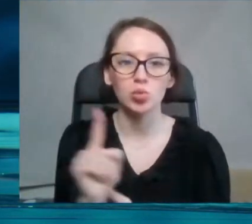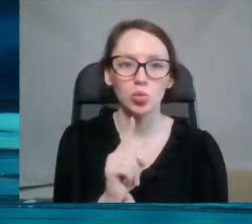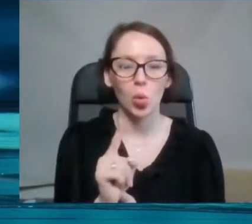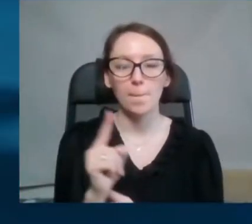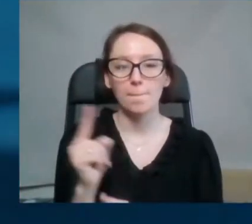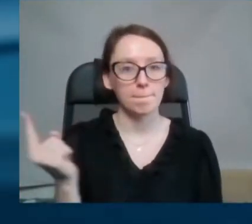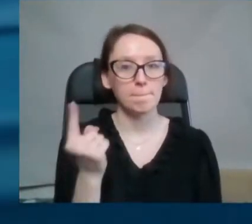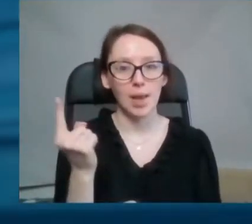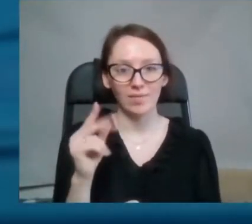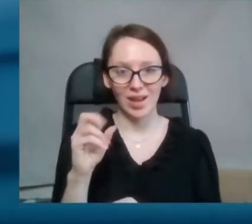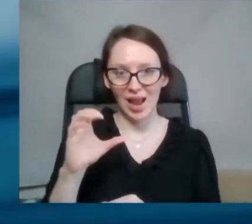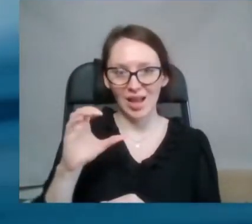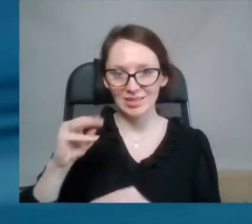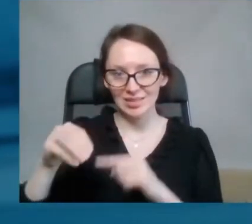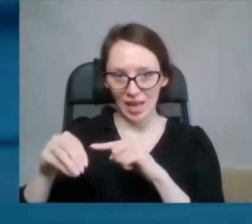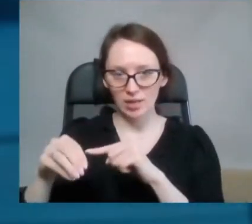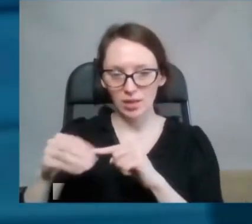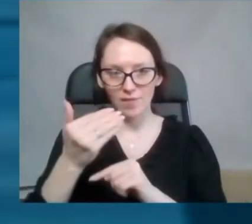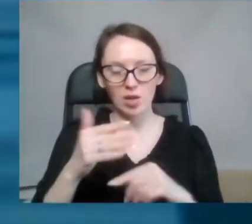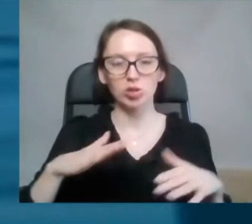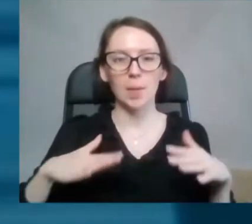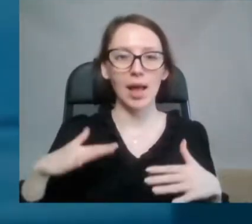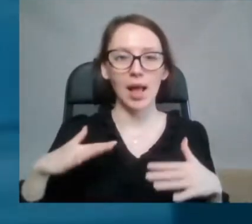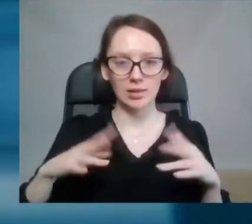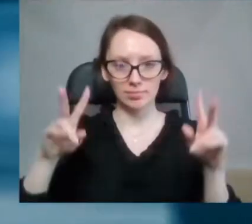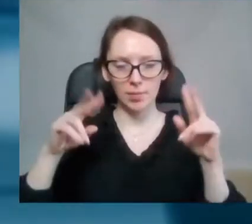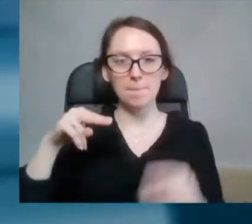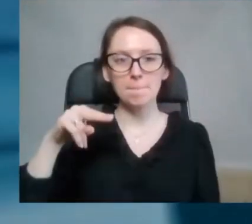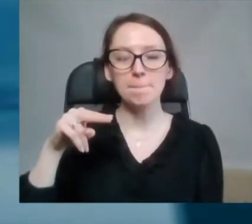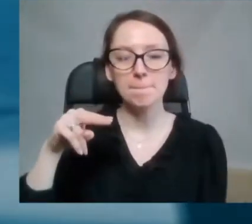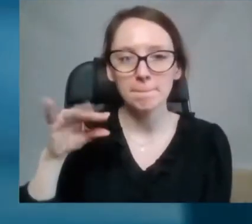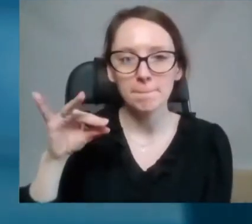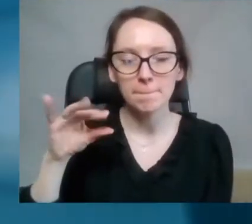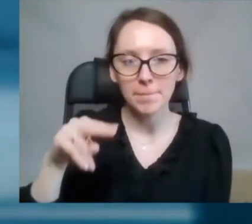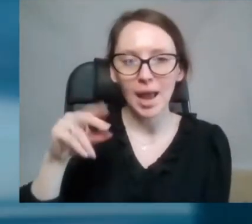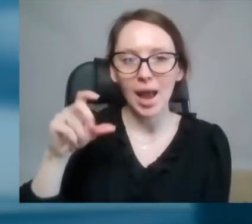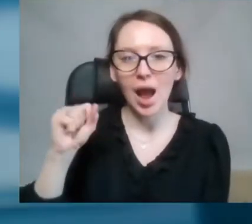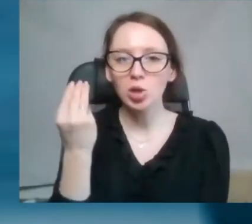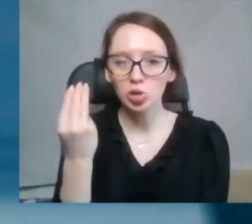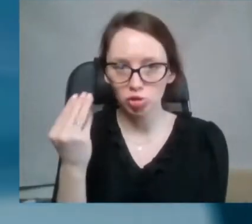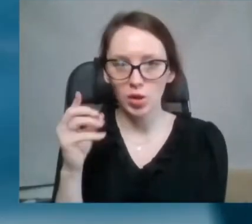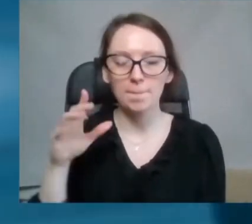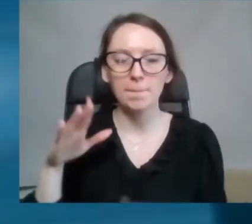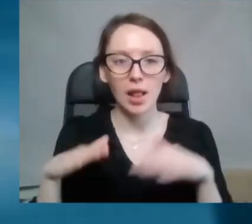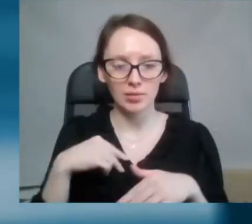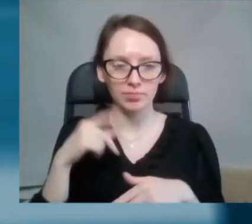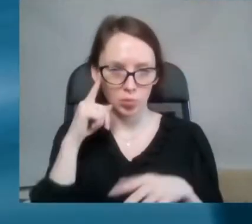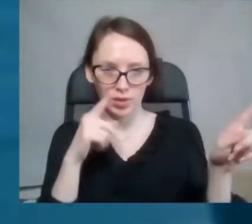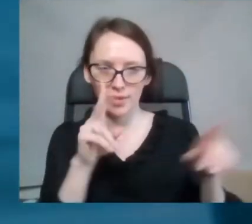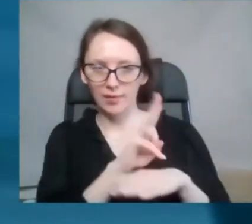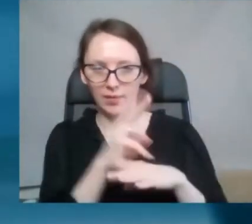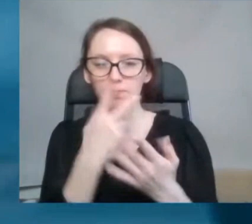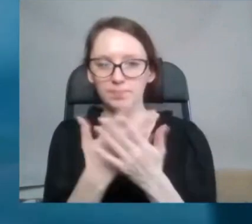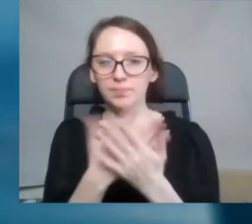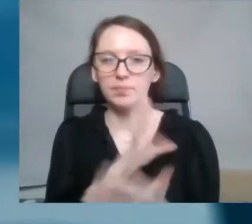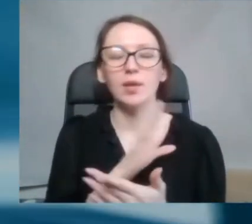кассете PH-баланс. Она называется PH-баланс. Я думаю, что на ролике показали. И вы знаете,